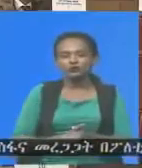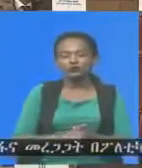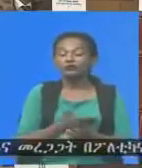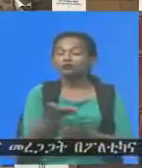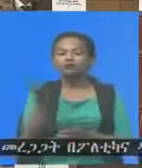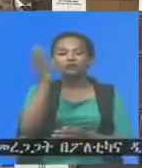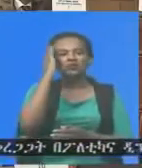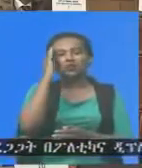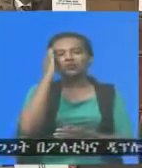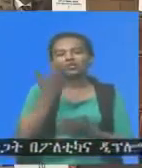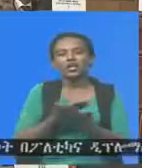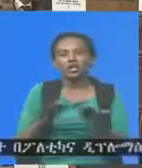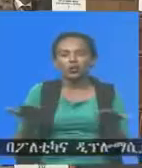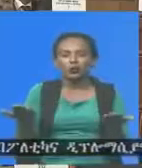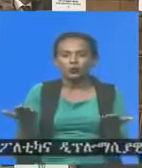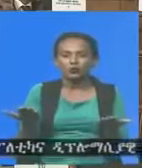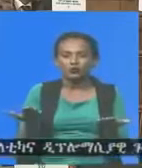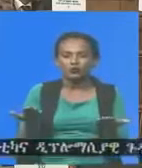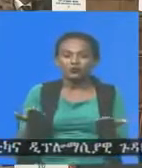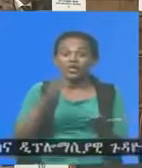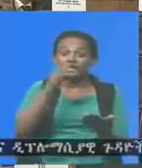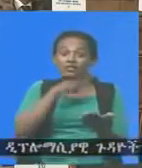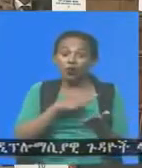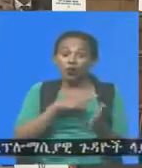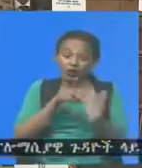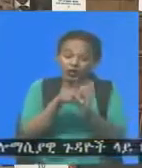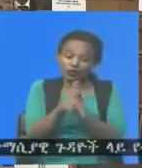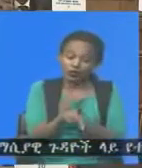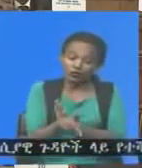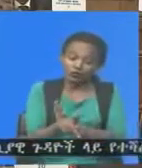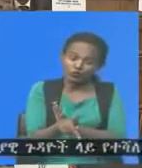ነገር ሰው የገደሉ